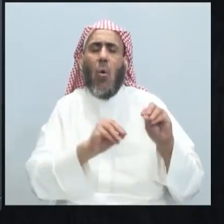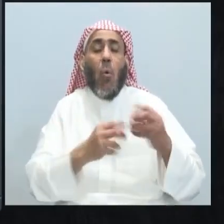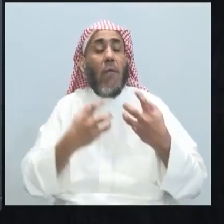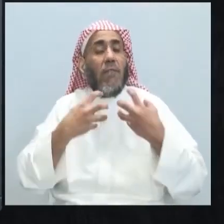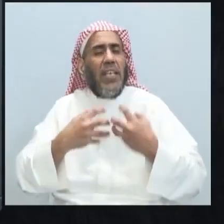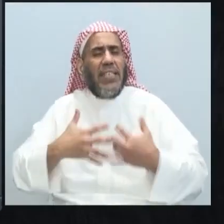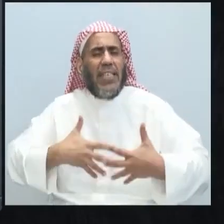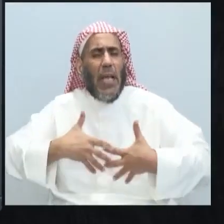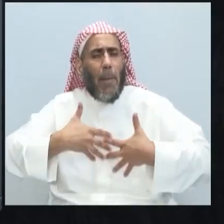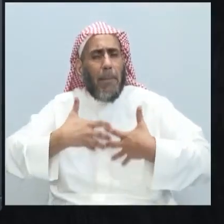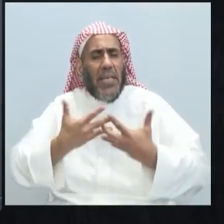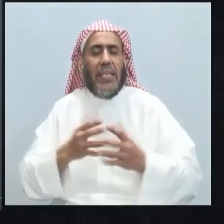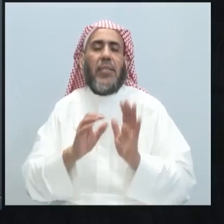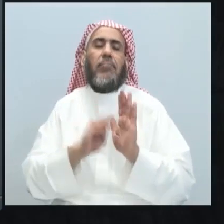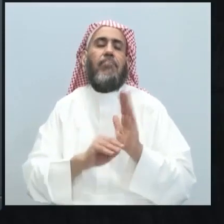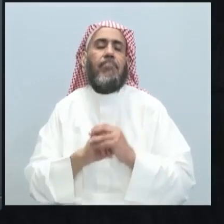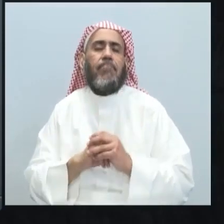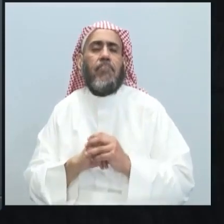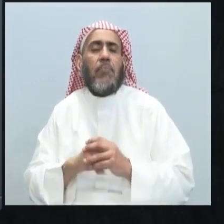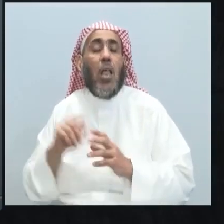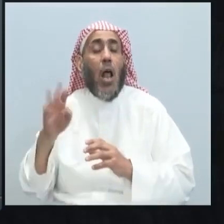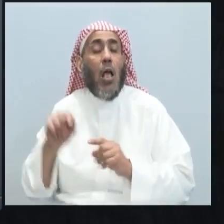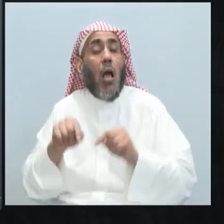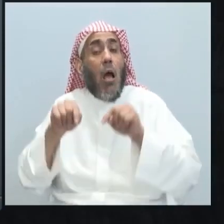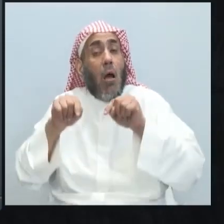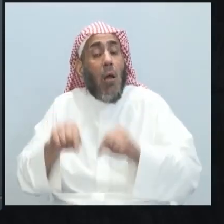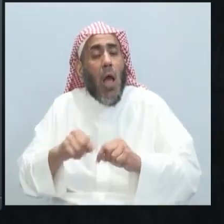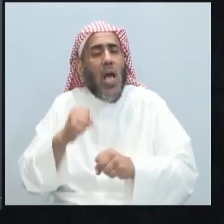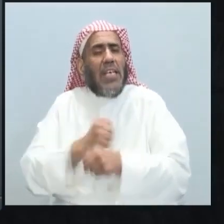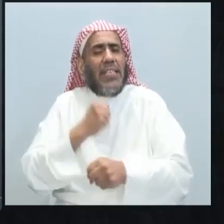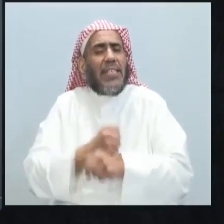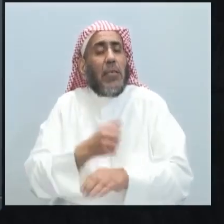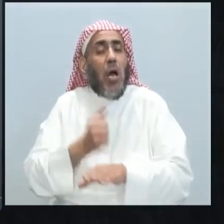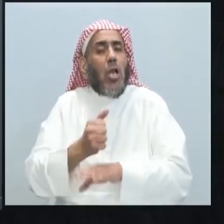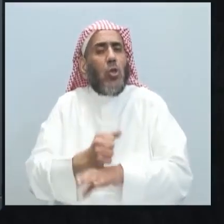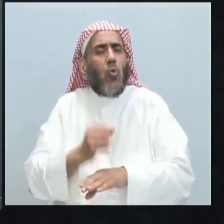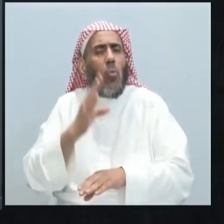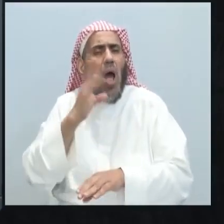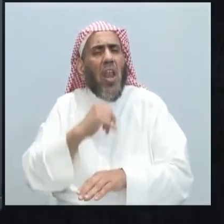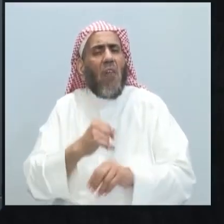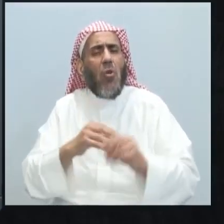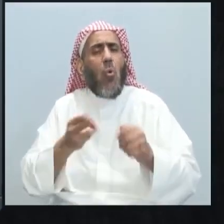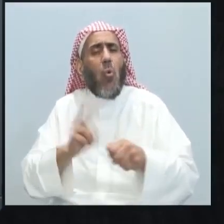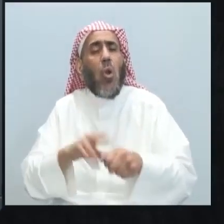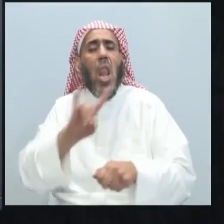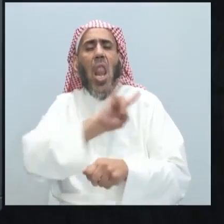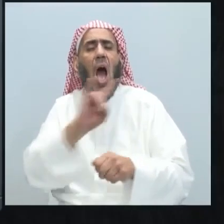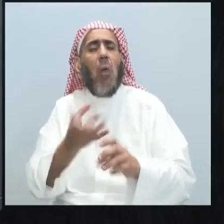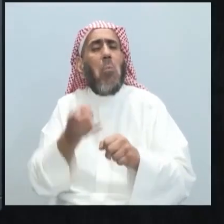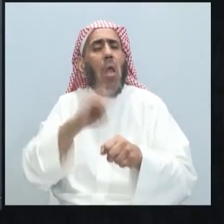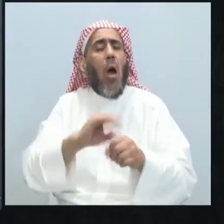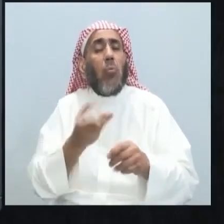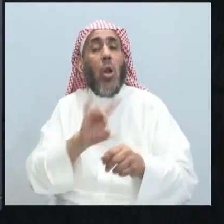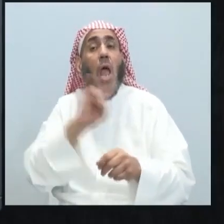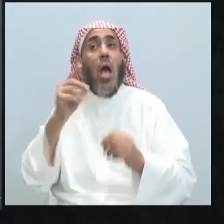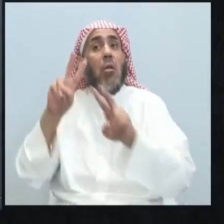في في تعبيره في هذا النص طبعا هنا استعمال اسلوب النفي المتكرر لا نجم السماء لاحظ لا